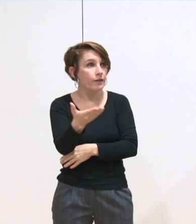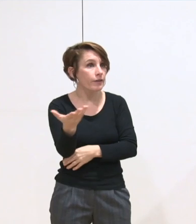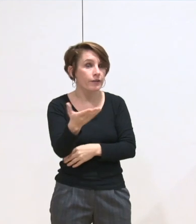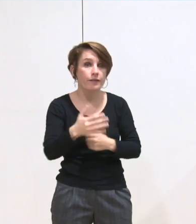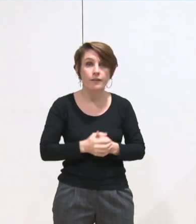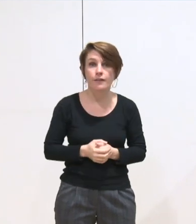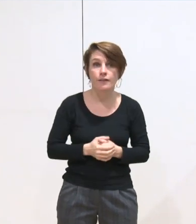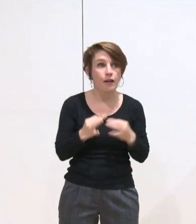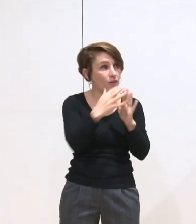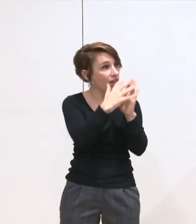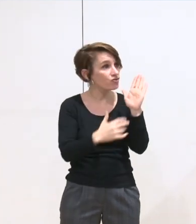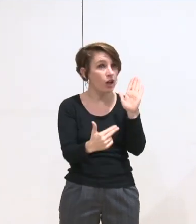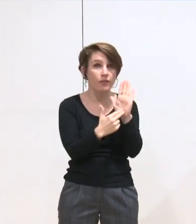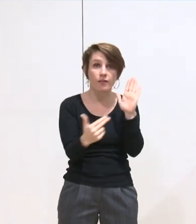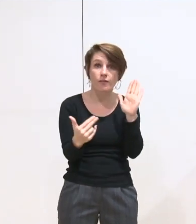sur cette charte?